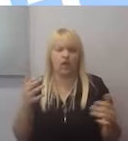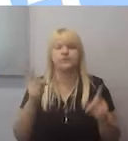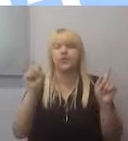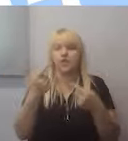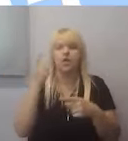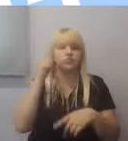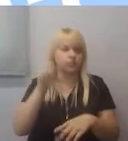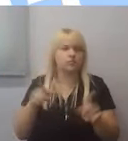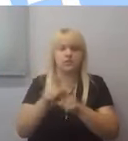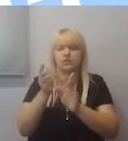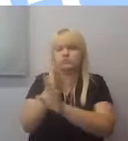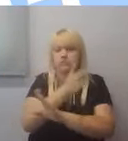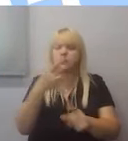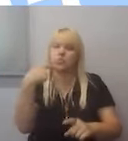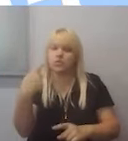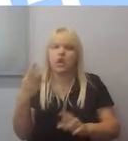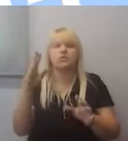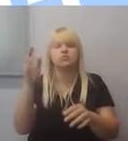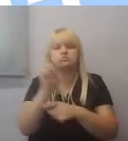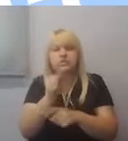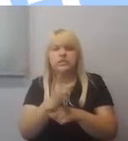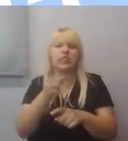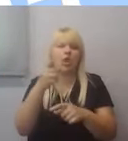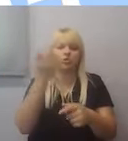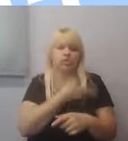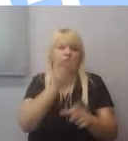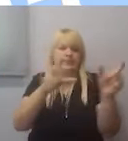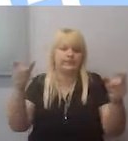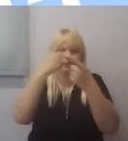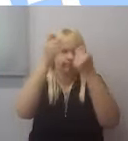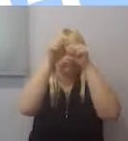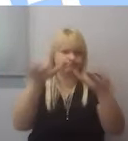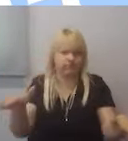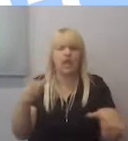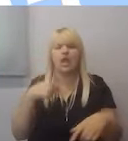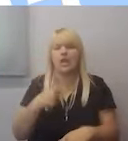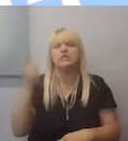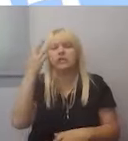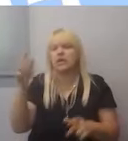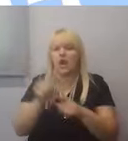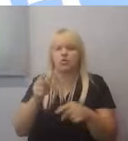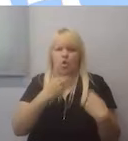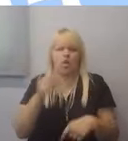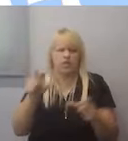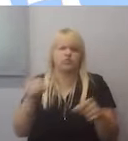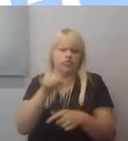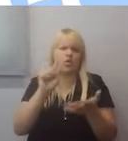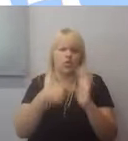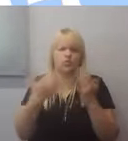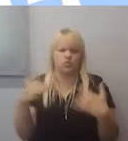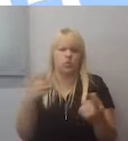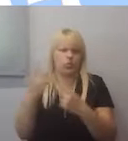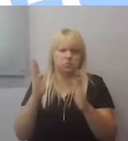arī iedzīvotāju informēšanu brīdināšanu tā tālāk nu un turī es ceru mani kolēģi tālāk jau ies detāļas par šiem jautājumiem un tā trešais pilārs t tās